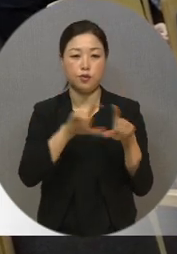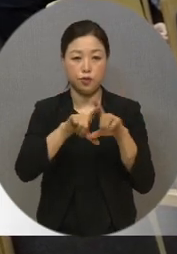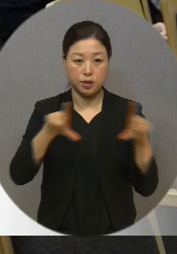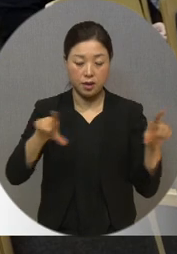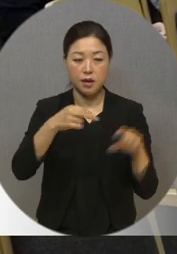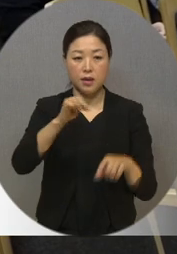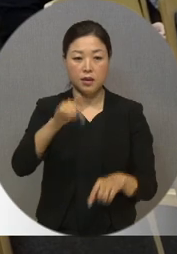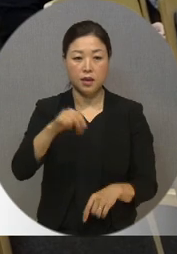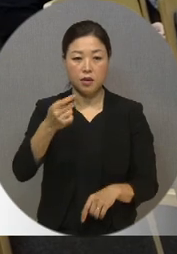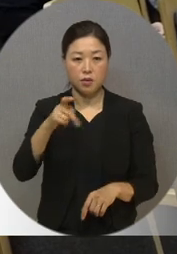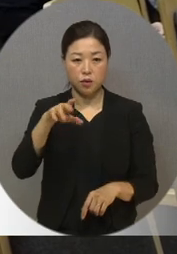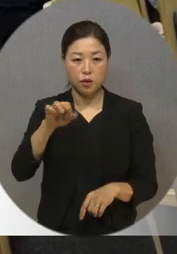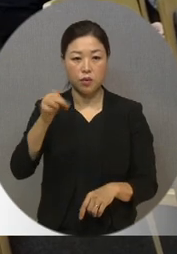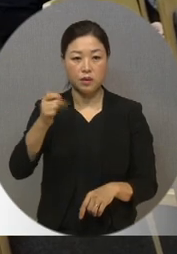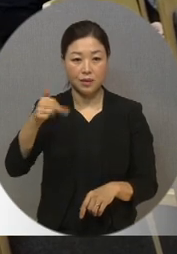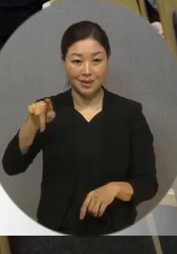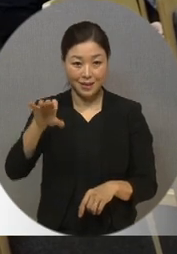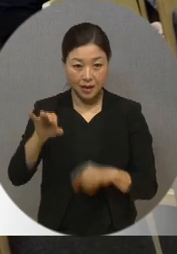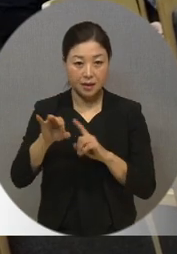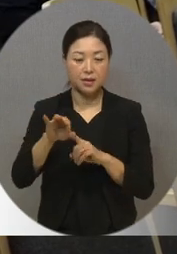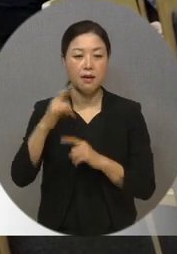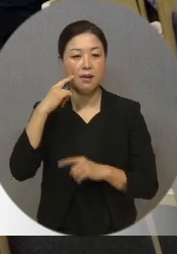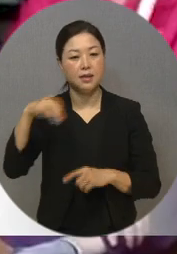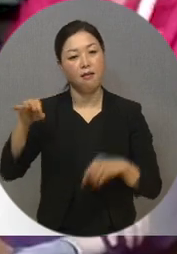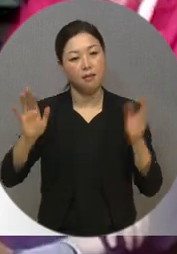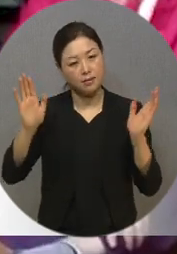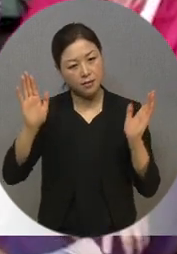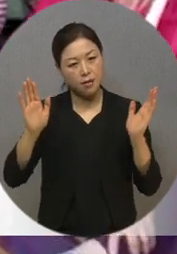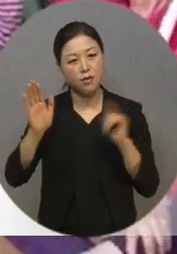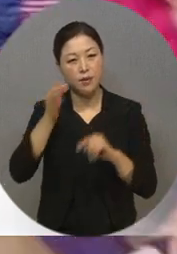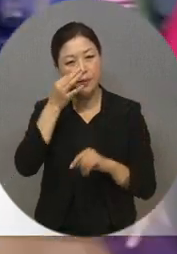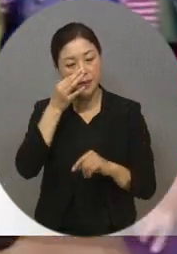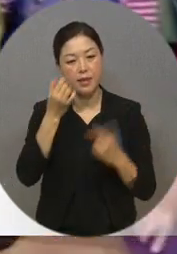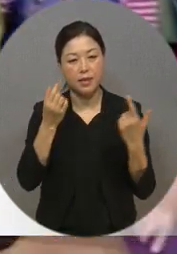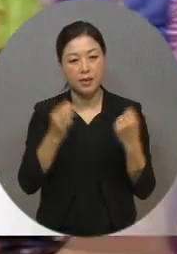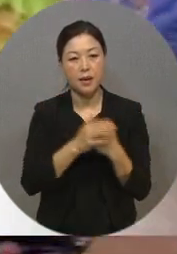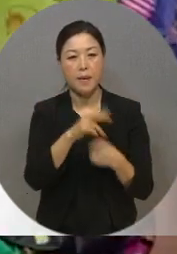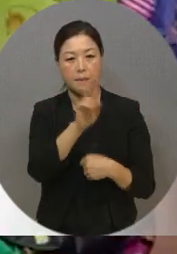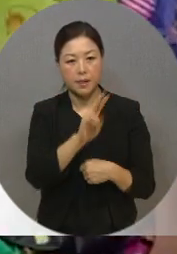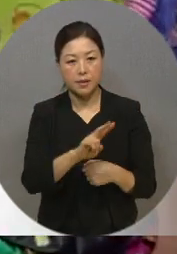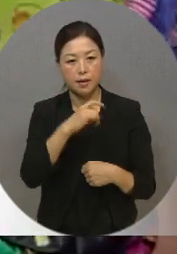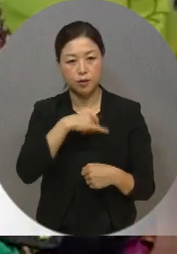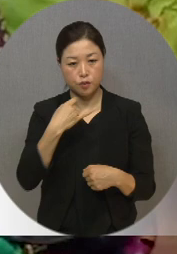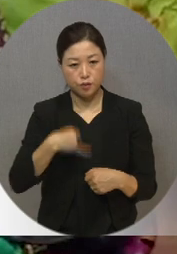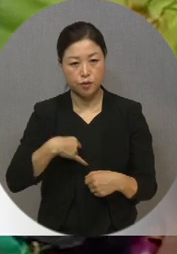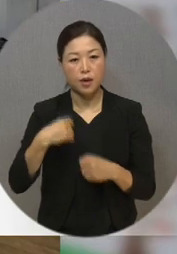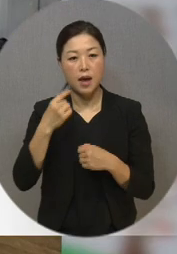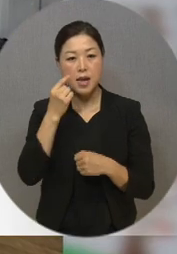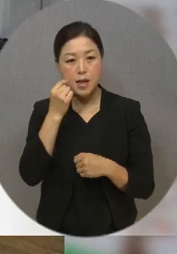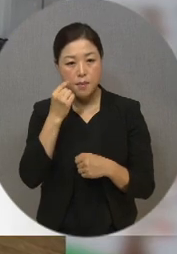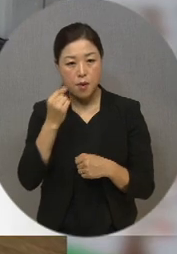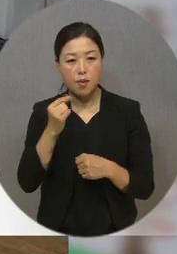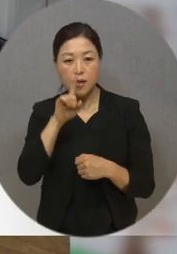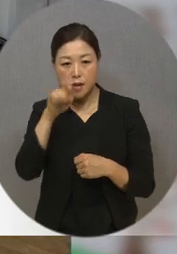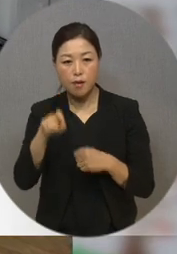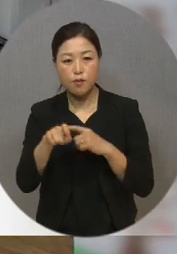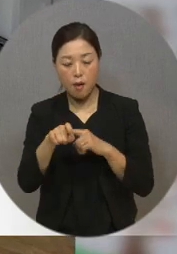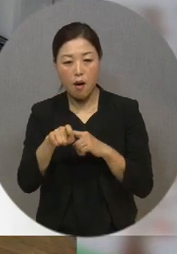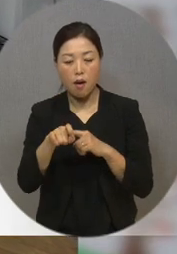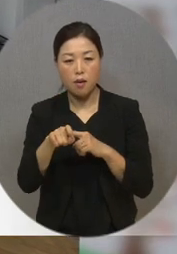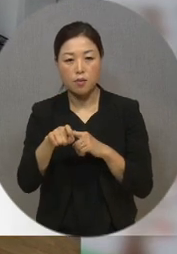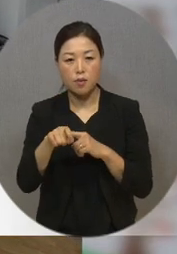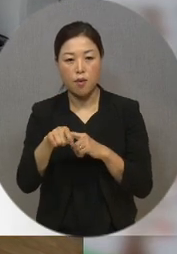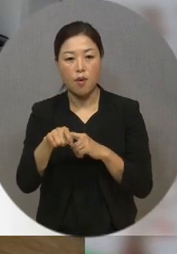인형극을 관람하는 시간을 가졌습니다. 베트남, 중국, 일본, 태국, 필리핀 등 12명의 결혼